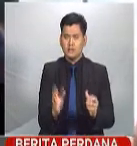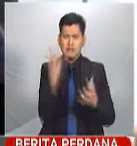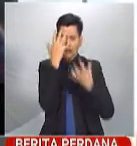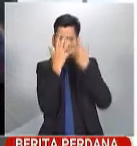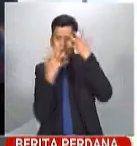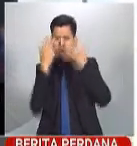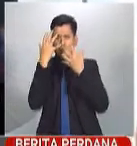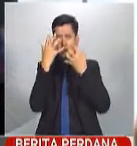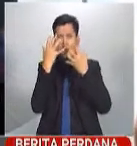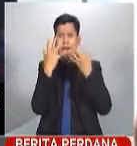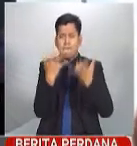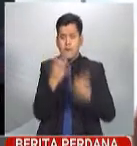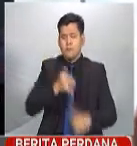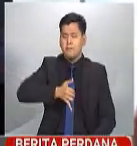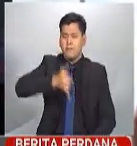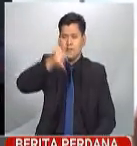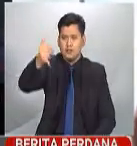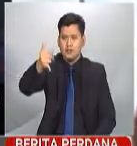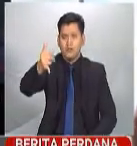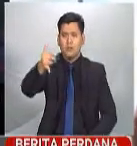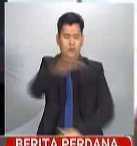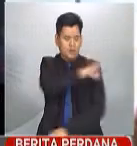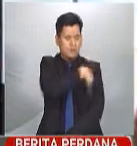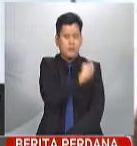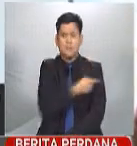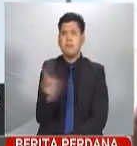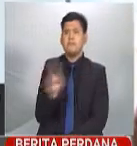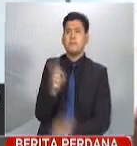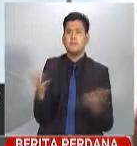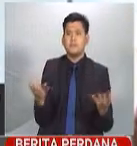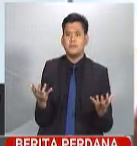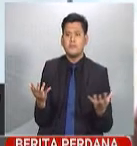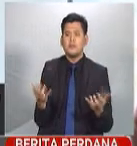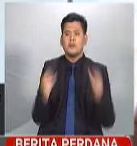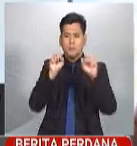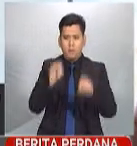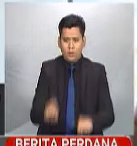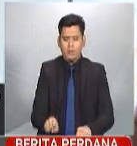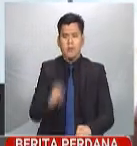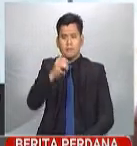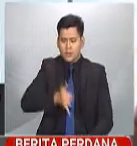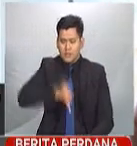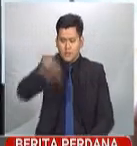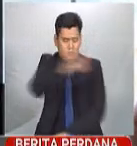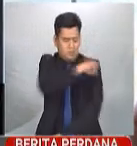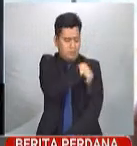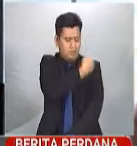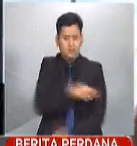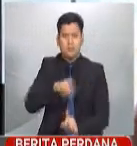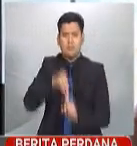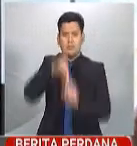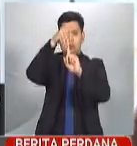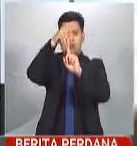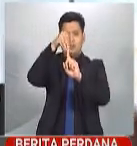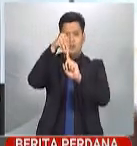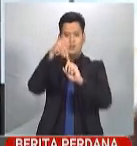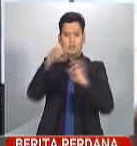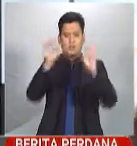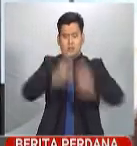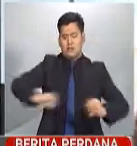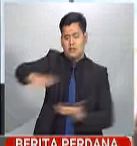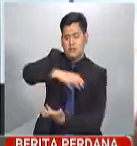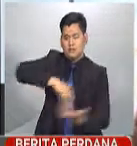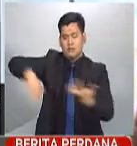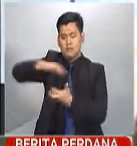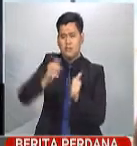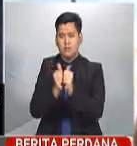keliru untuk pergi menuju ke hospital mana. Dia akan menuju ke hospital yang dikhaskan saja dan tak akan bercampur dengan penyakit-penyakit